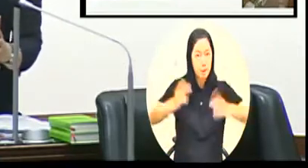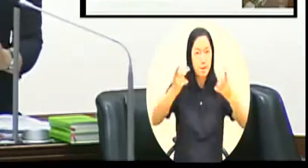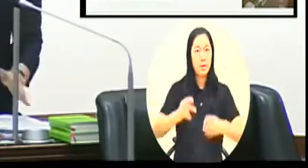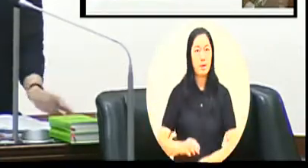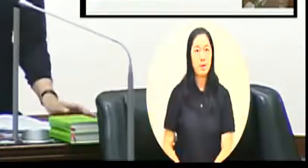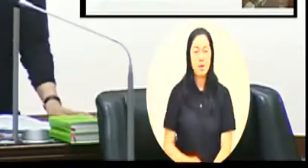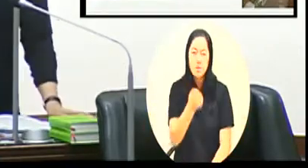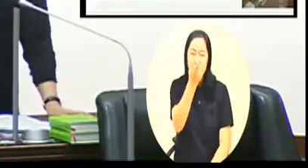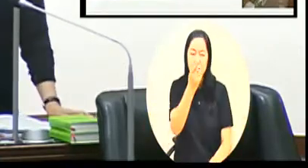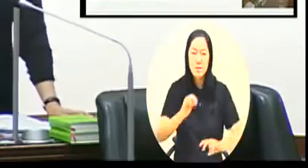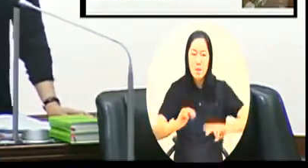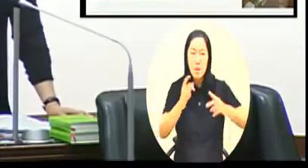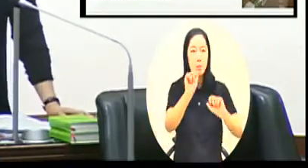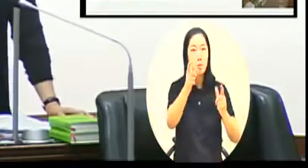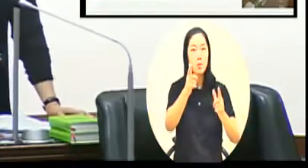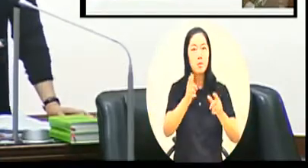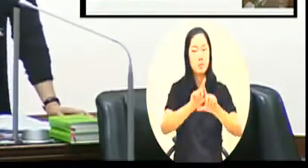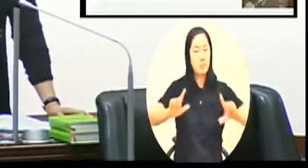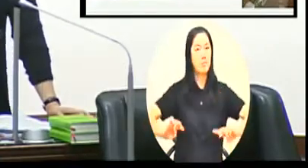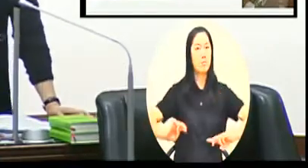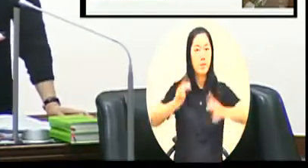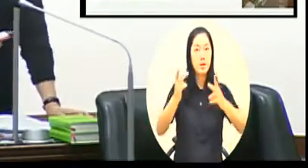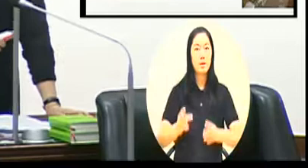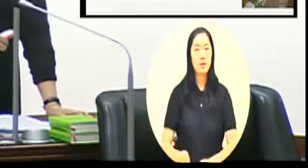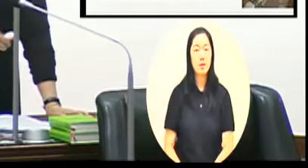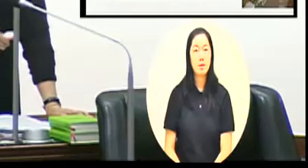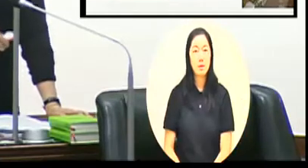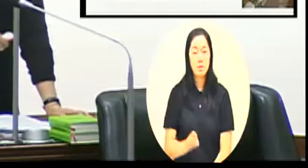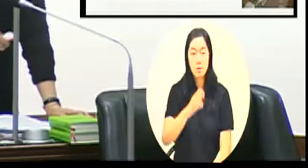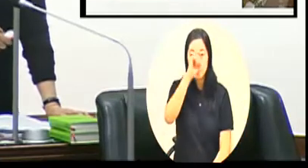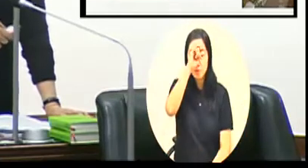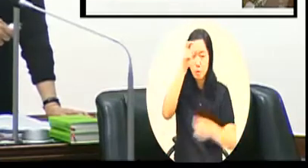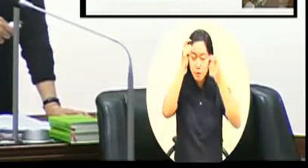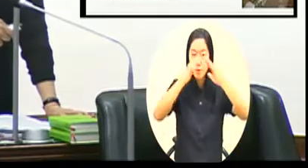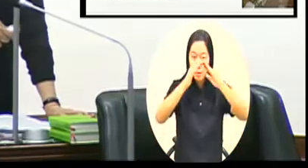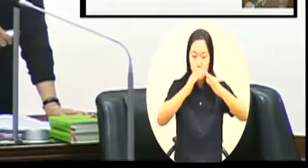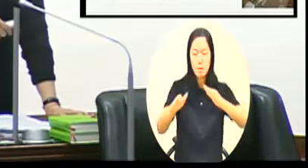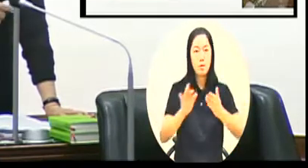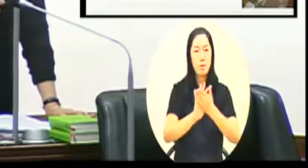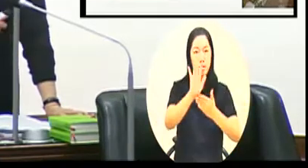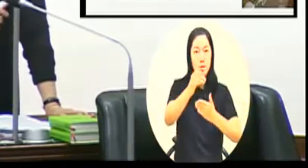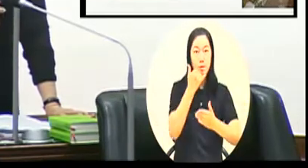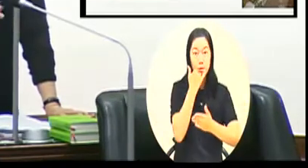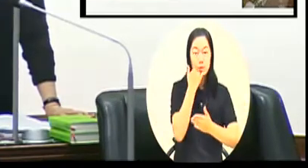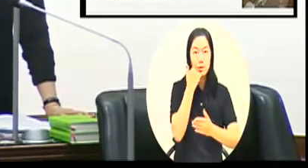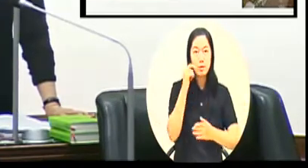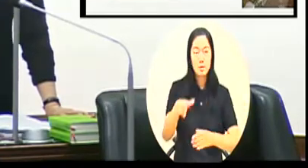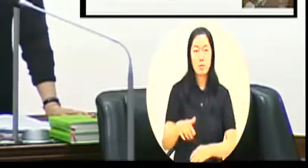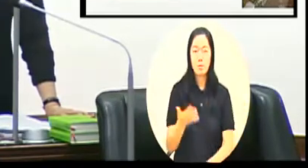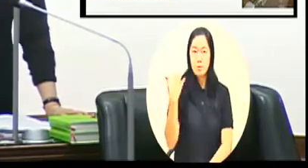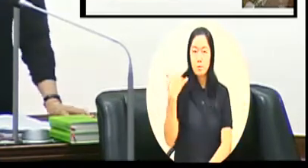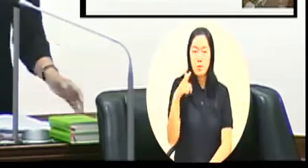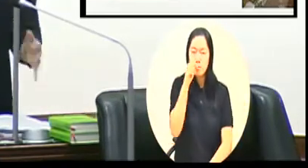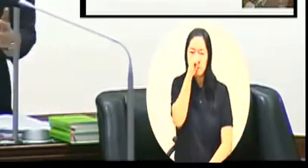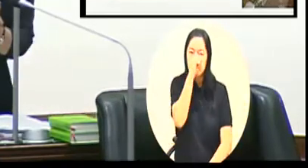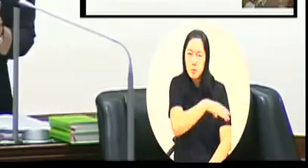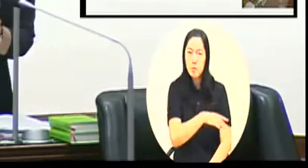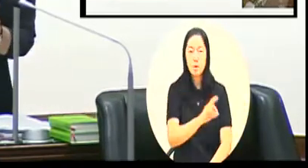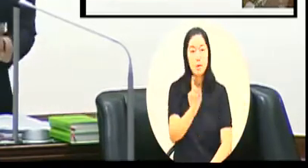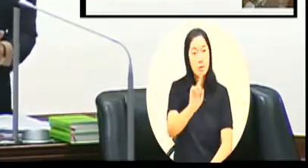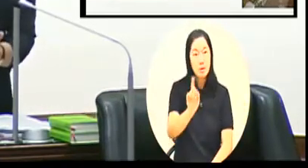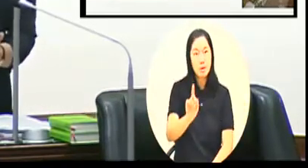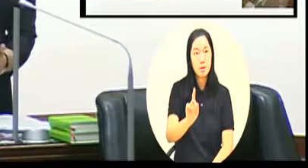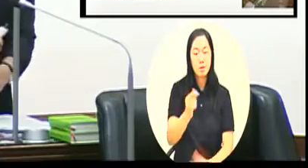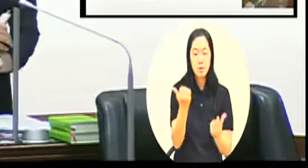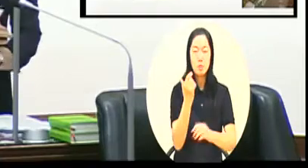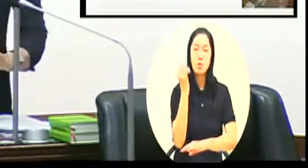修改，是重新的设计改造。那我也希望说我们高雄市未来啊，能够把之前一些不好的一些